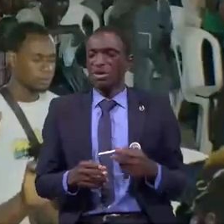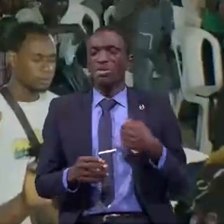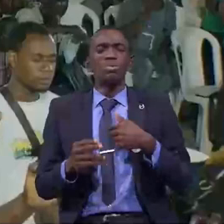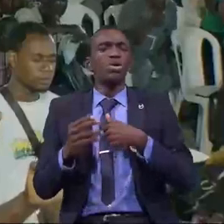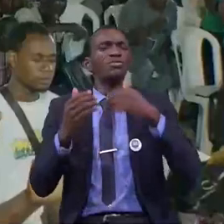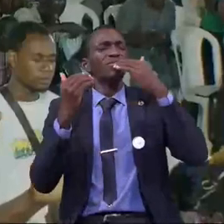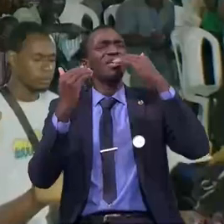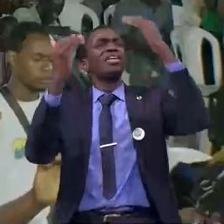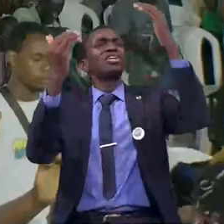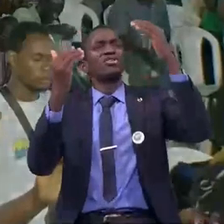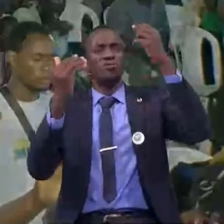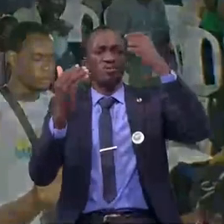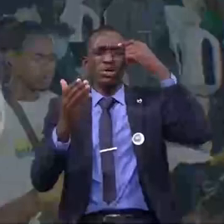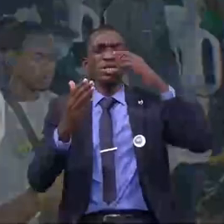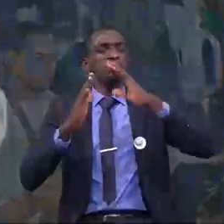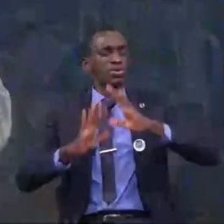merci pour la paix de Dieu,